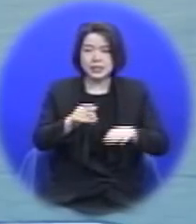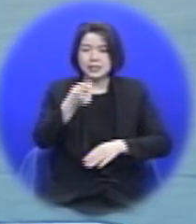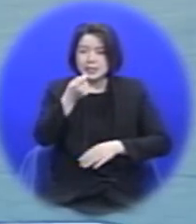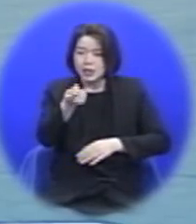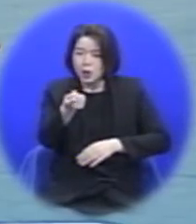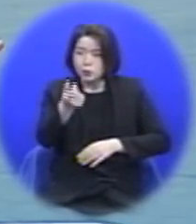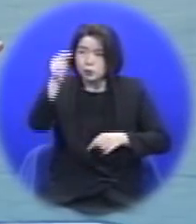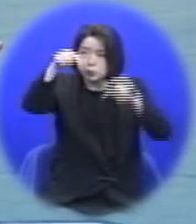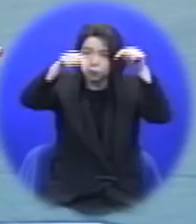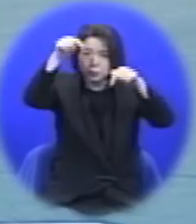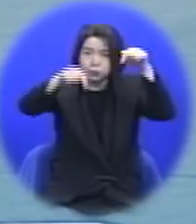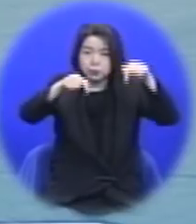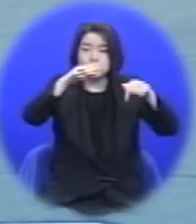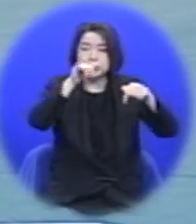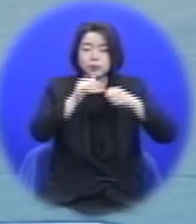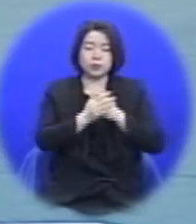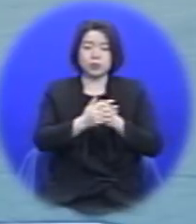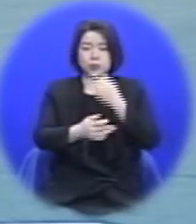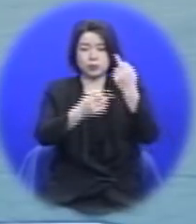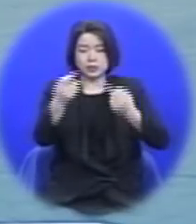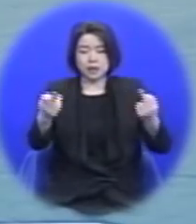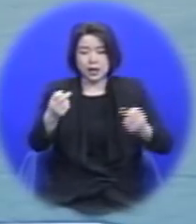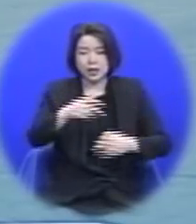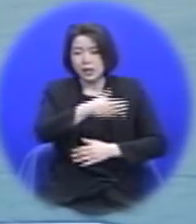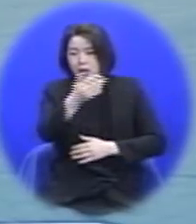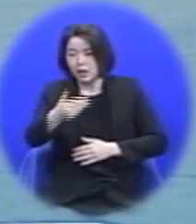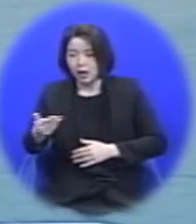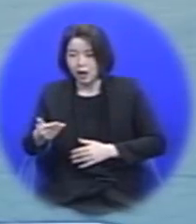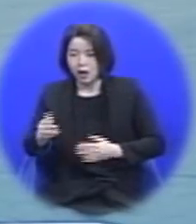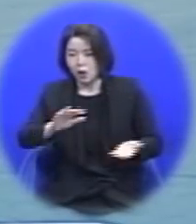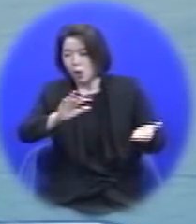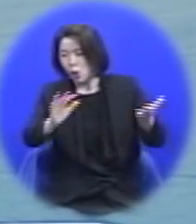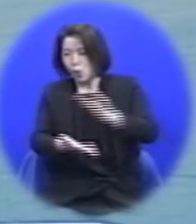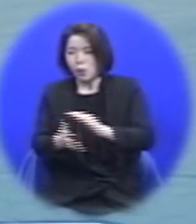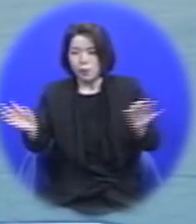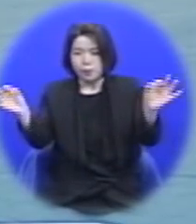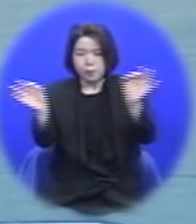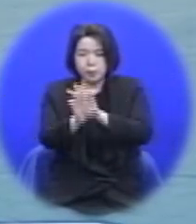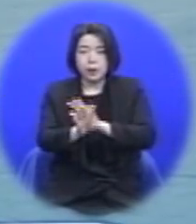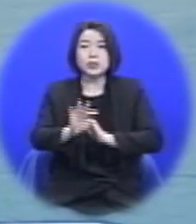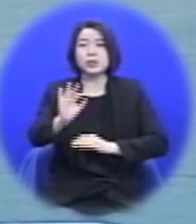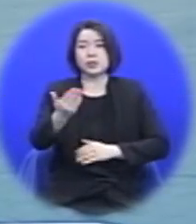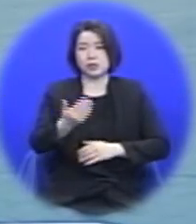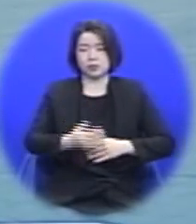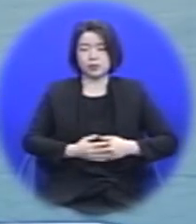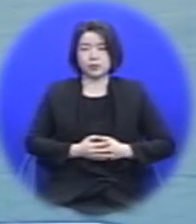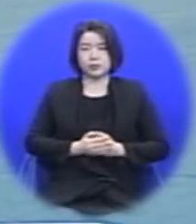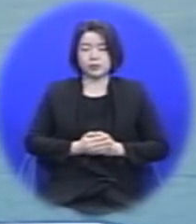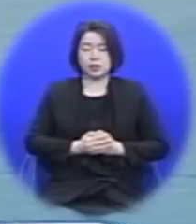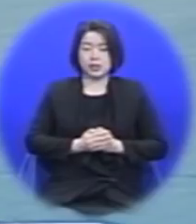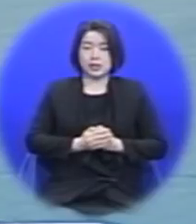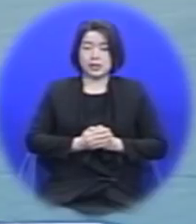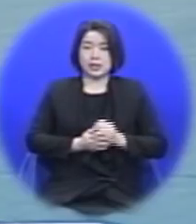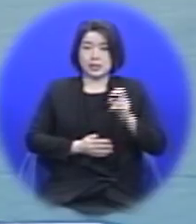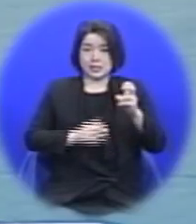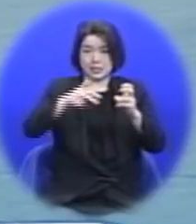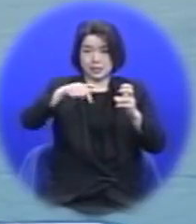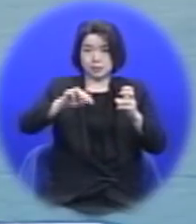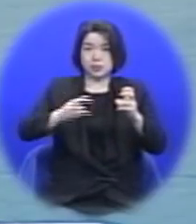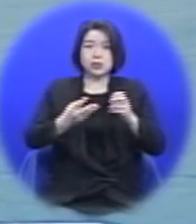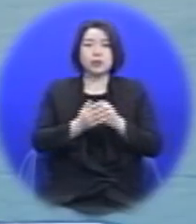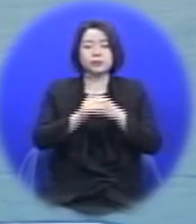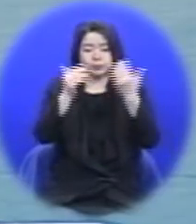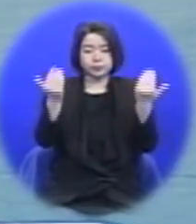떨어지고 산과 강이 다 뒤집어지는 역사가 일어나게 됩니다. 20절에 모든